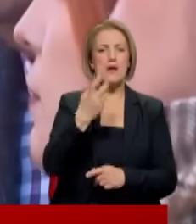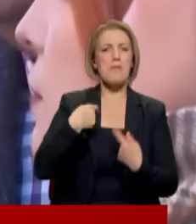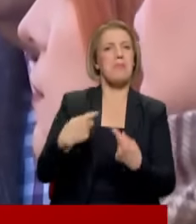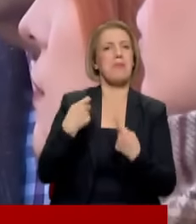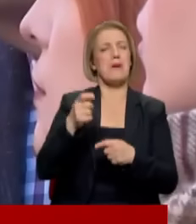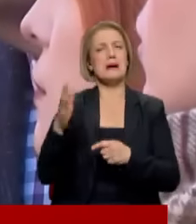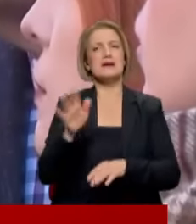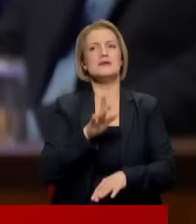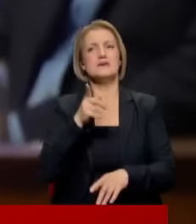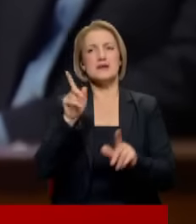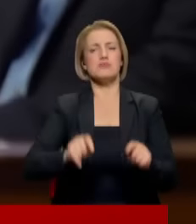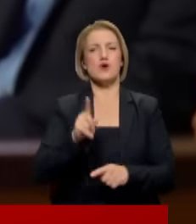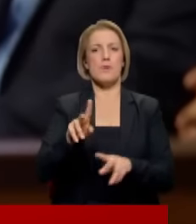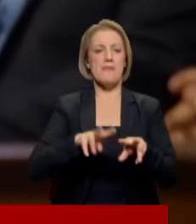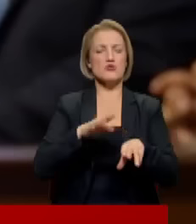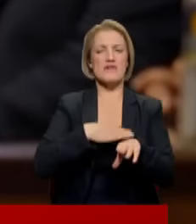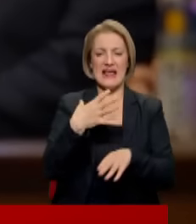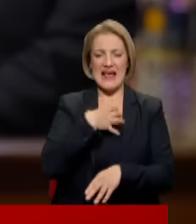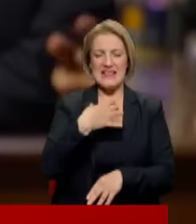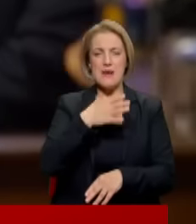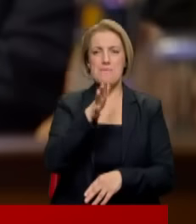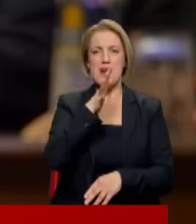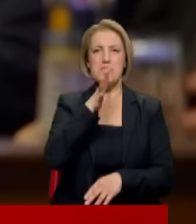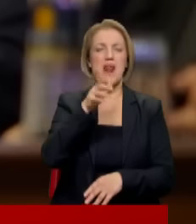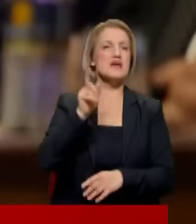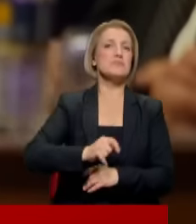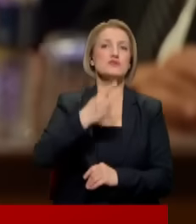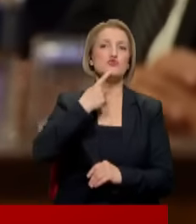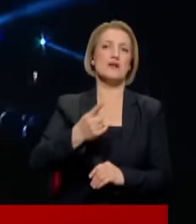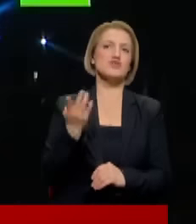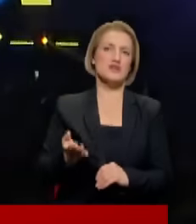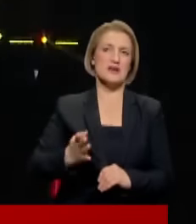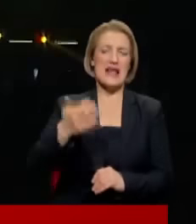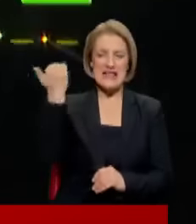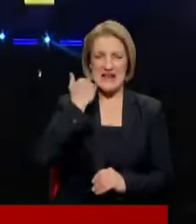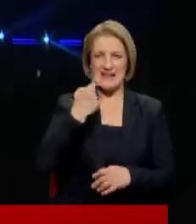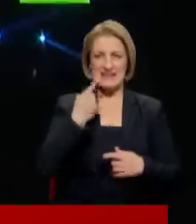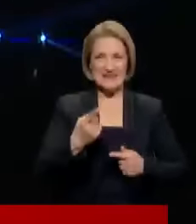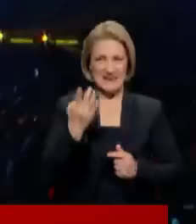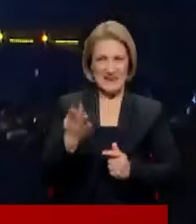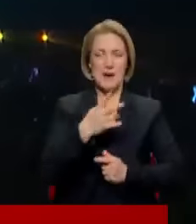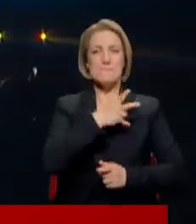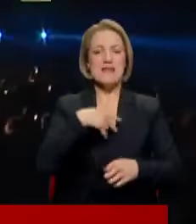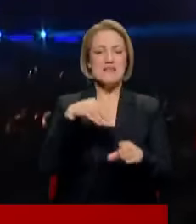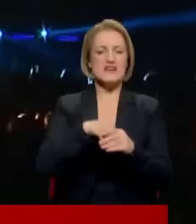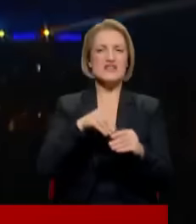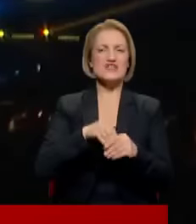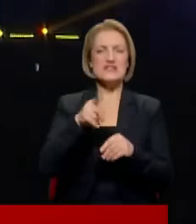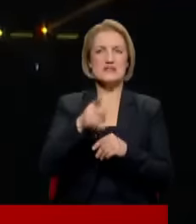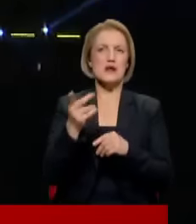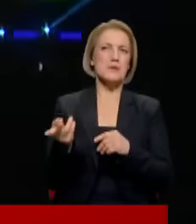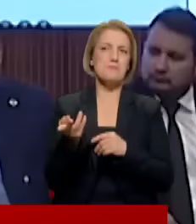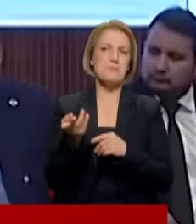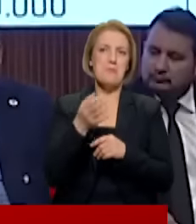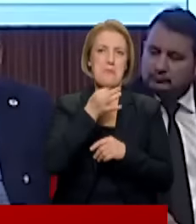Sağlı sollu yapılıyor Mansur Yavaş kendisine bilinçli saldırı yapıldığını söylemişti yalan dediği iddianın belediye içinden sızdırıldığı